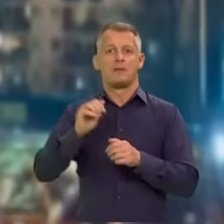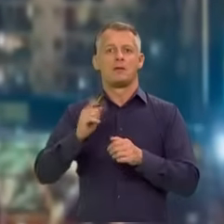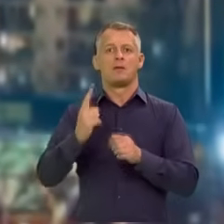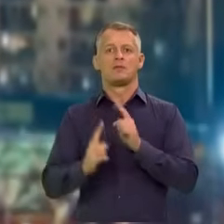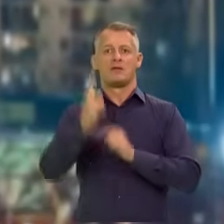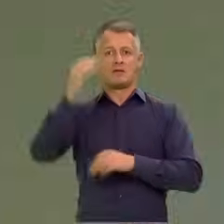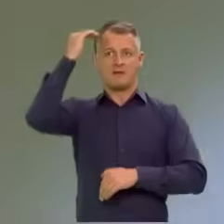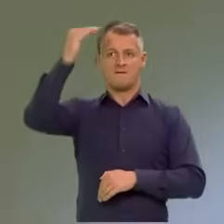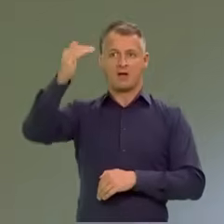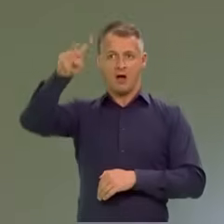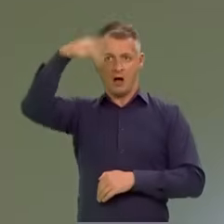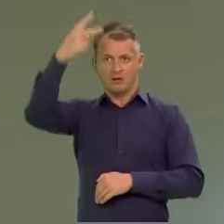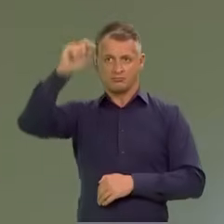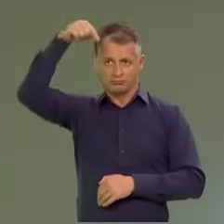vizitare.